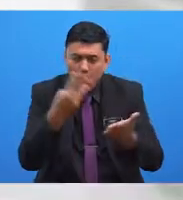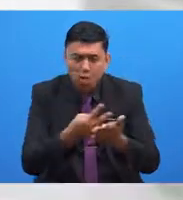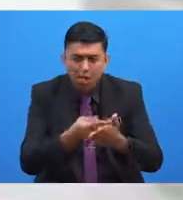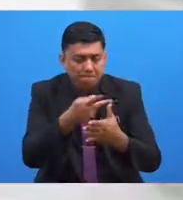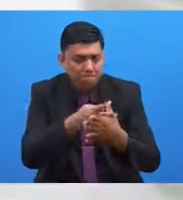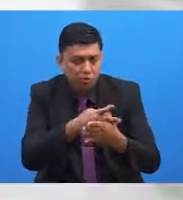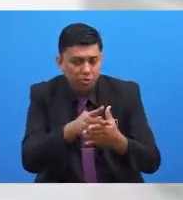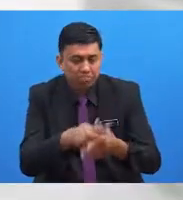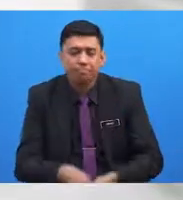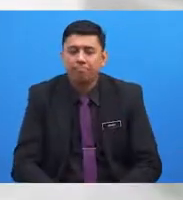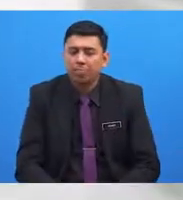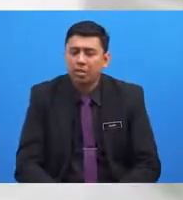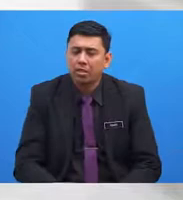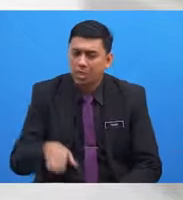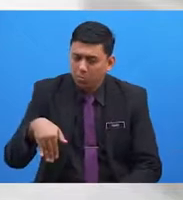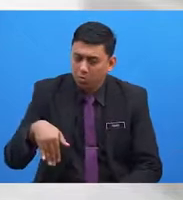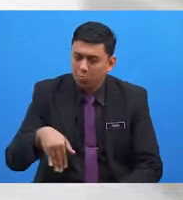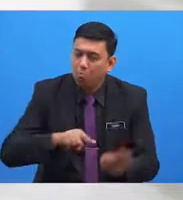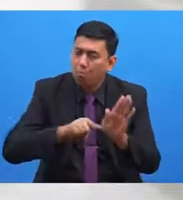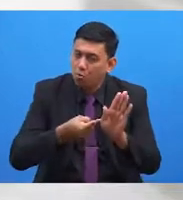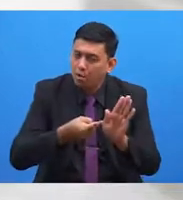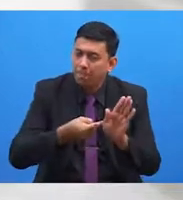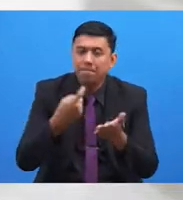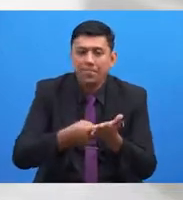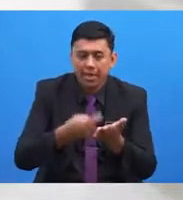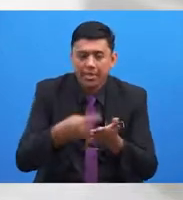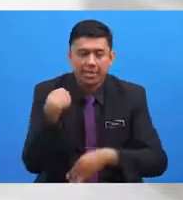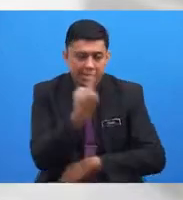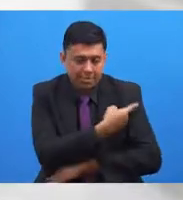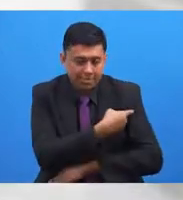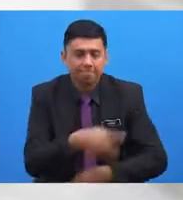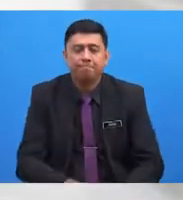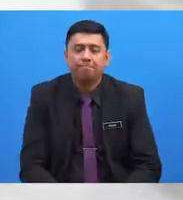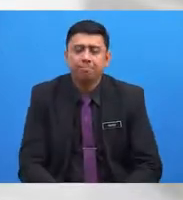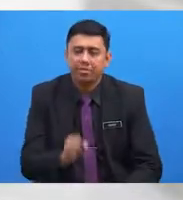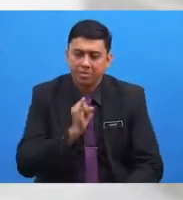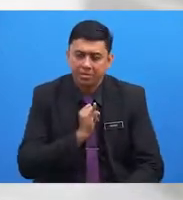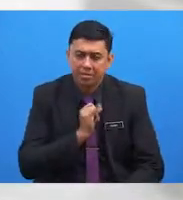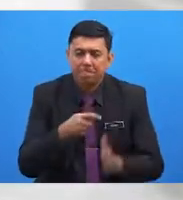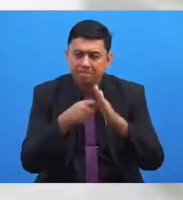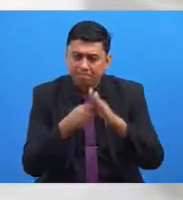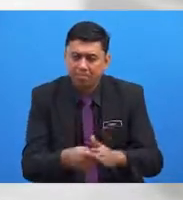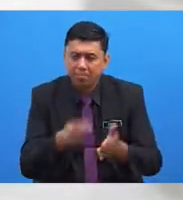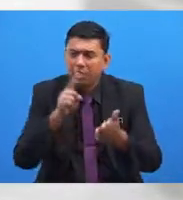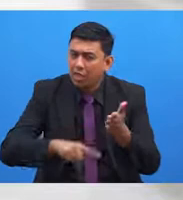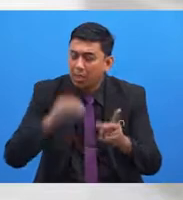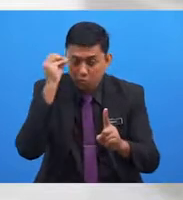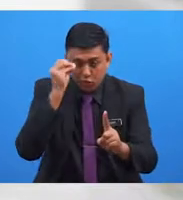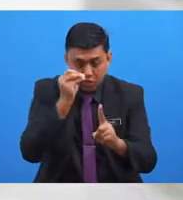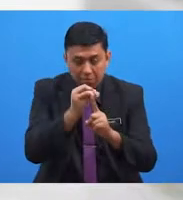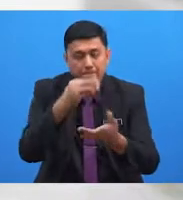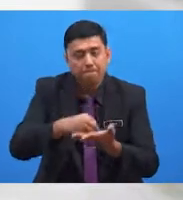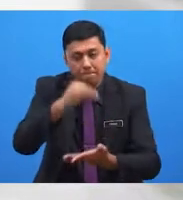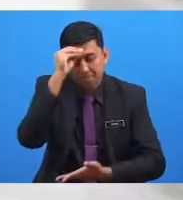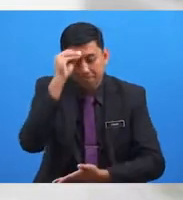Seterusnya, sebelum saya memulakan tajuk perbincangan kita pada hari ini, saya akan menekankan apa objektif